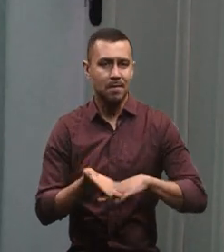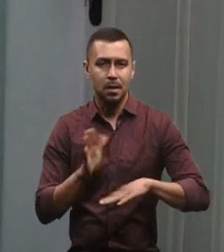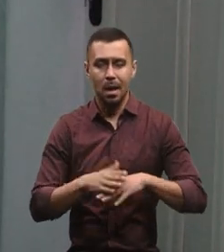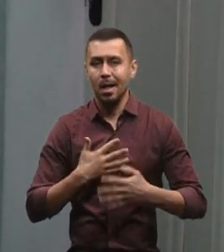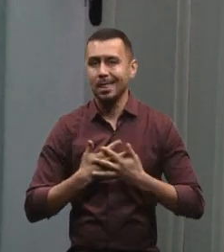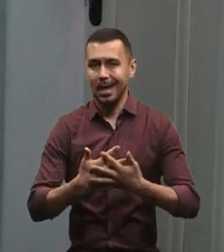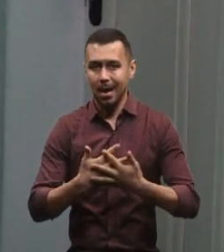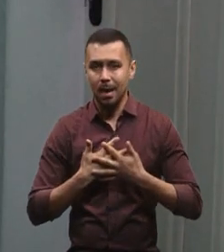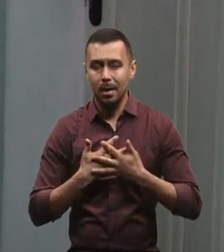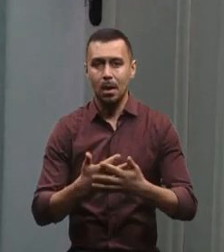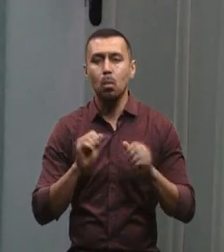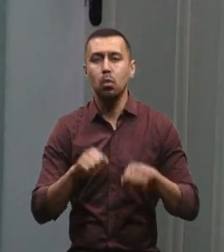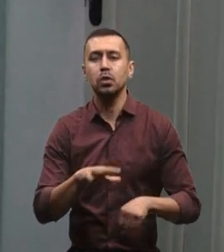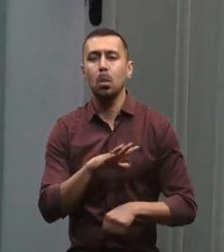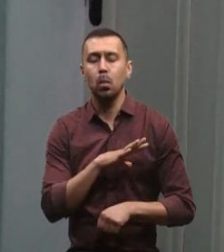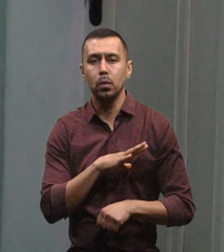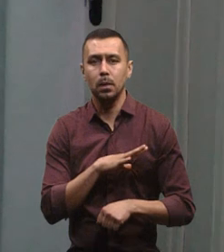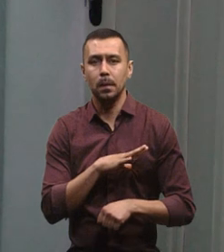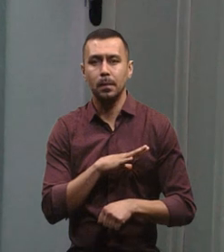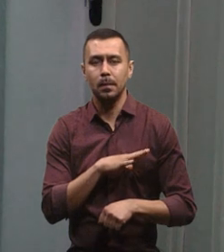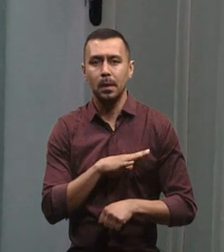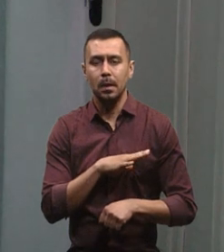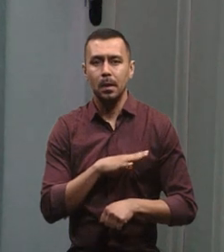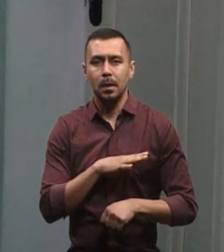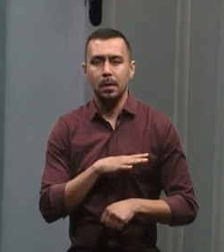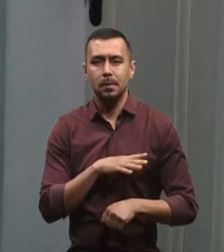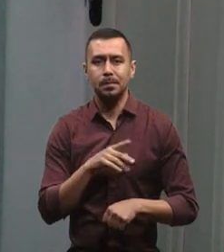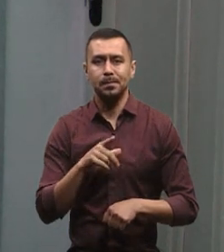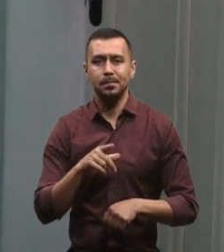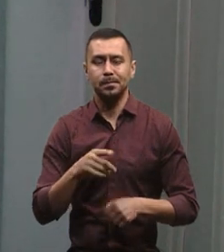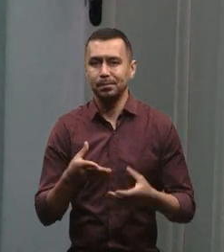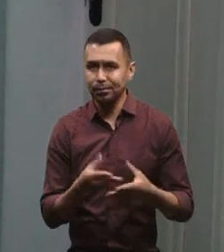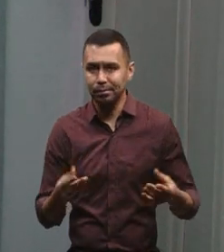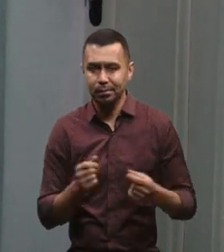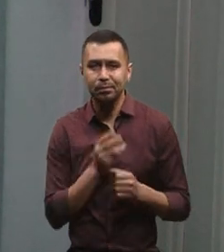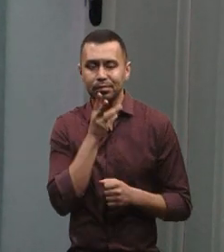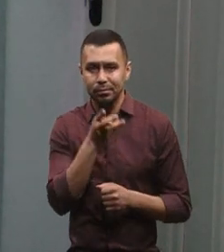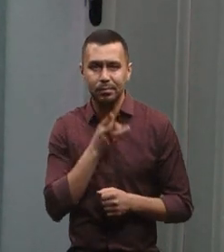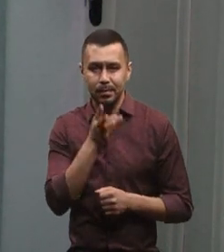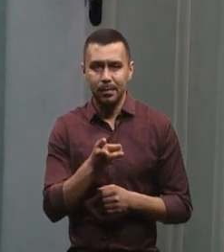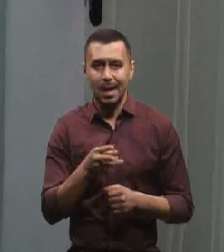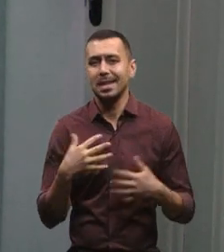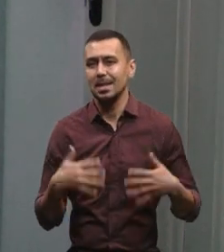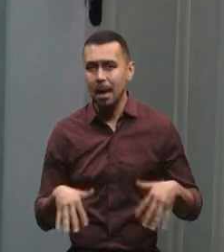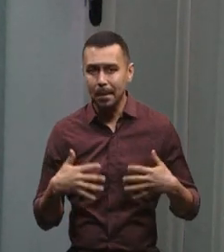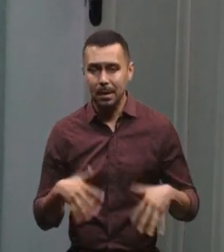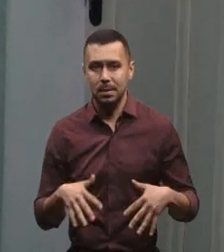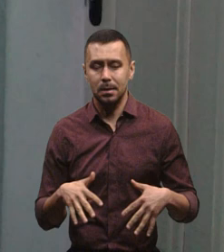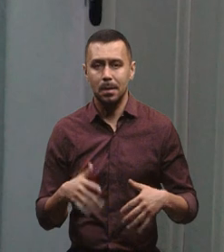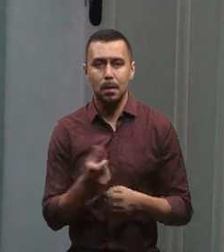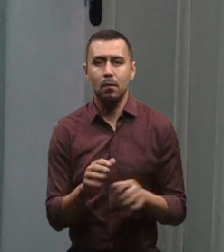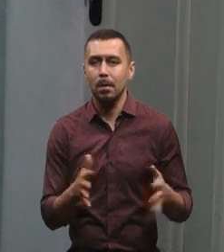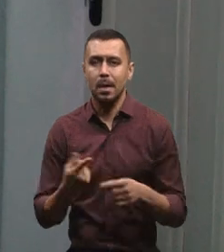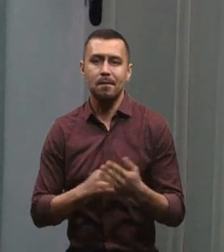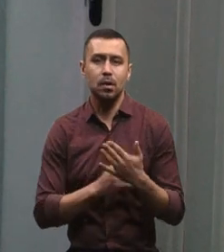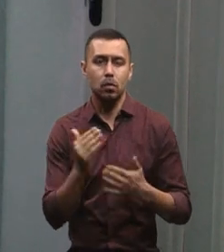дихання, може бути гастроентерологічні прояви, такі як діарея, блювота, сильна слабкість. В більшості випадків